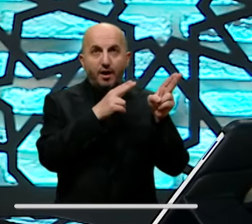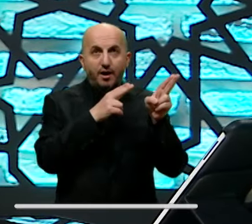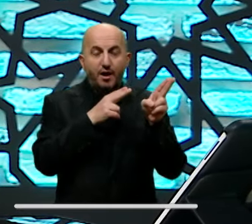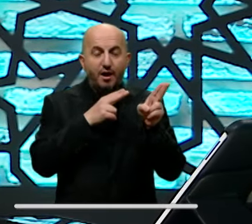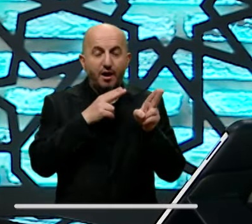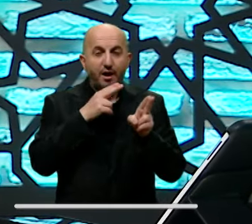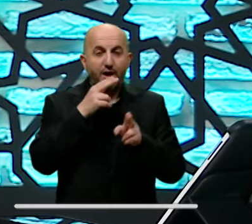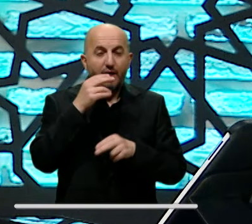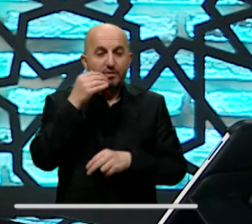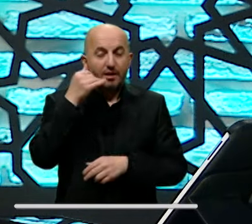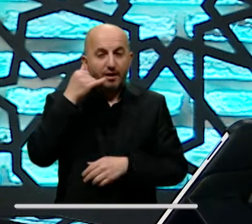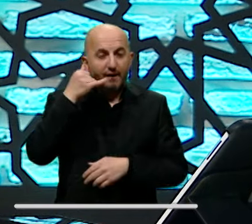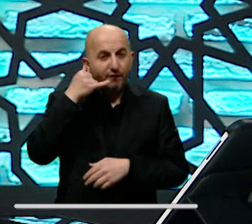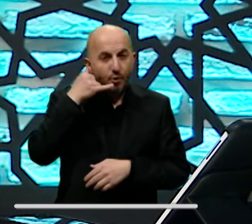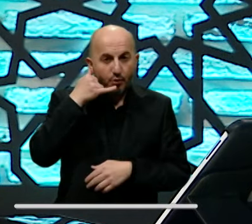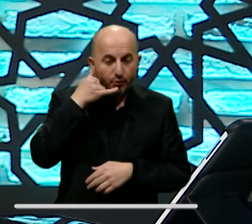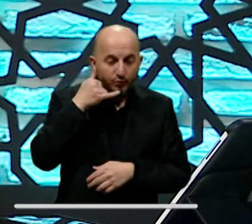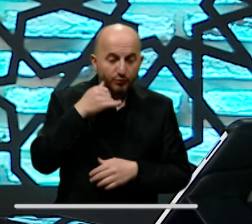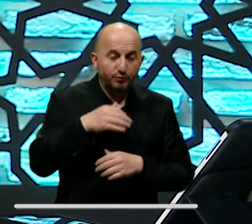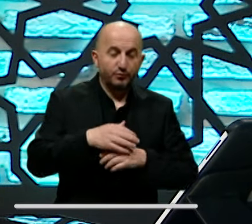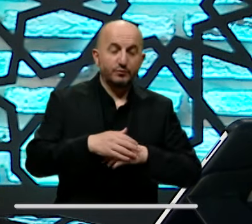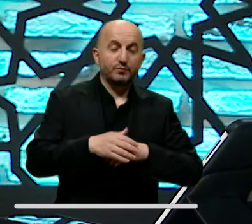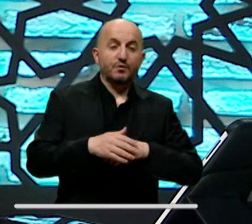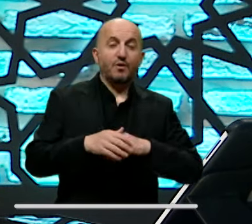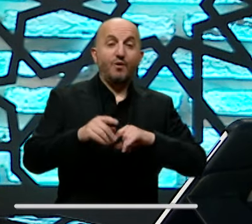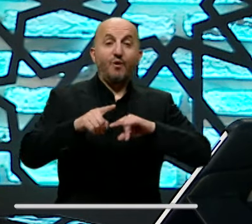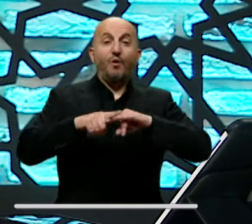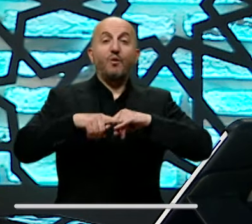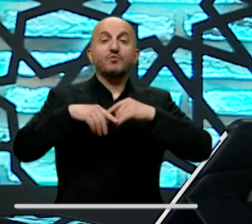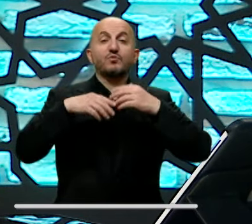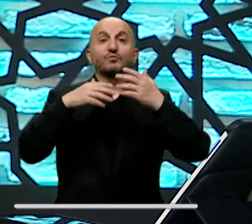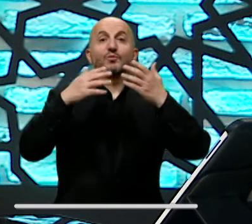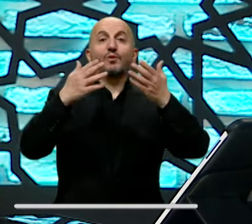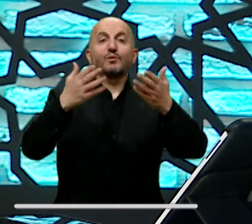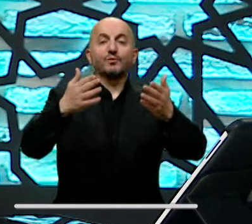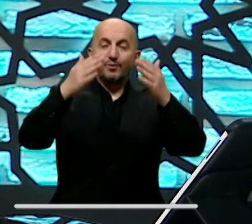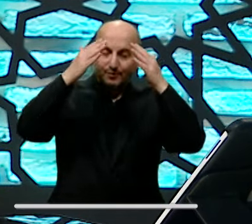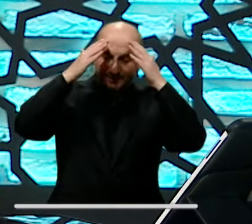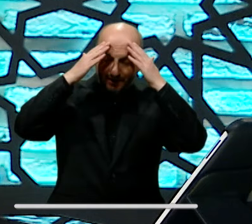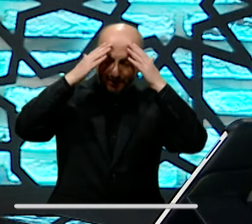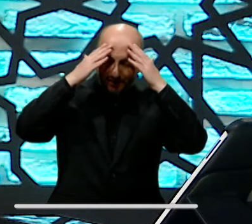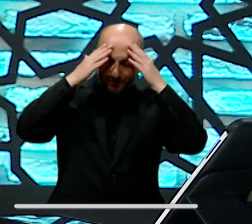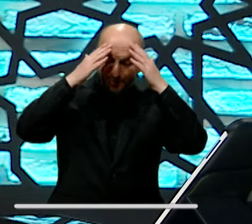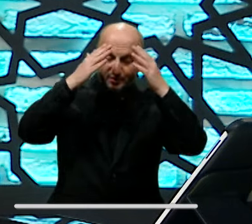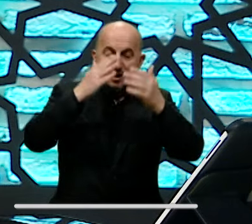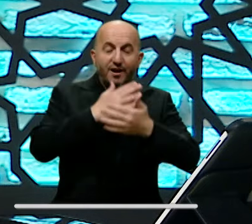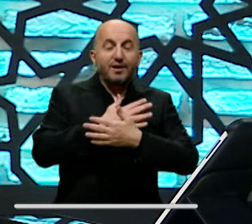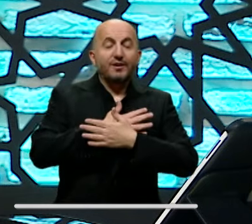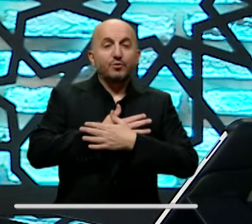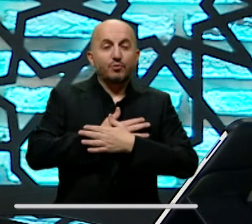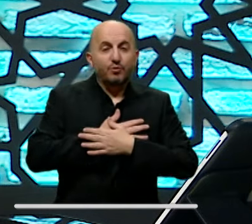hattımızda hoş geldiniz Süleyman Bey hoş bulduk Furkan Hocam selamünaleyküm Ve aleykümselam